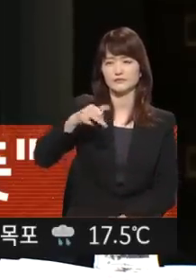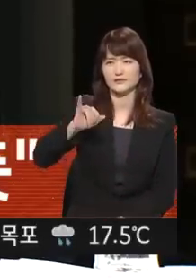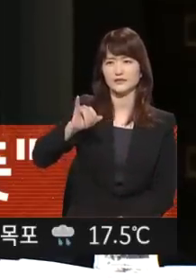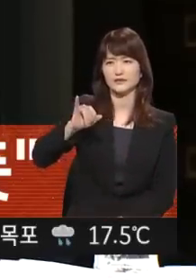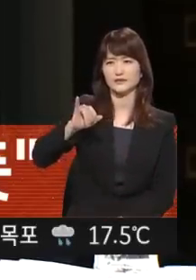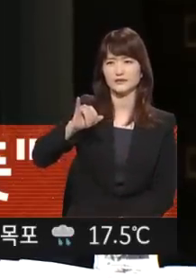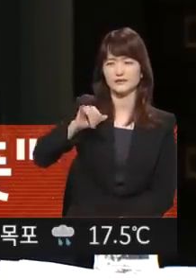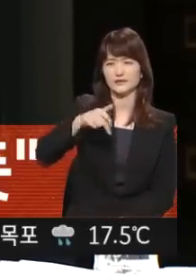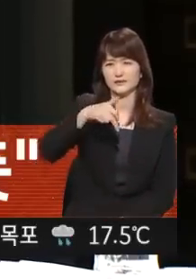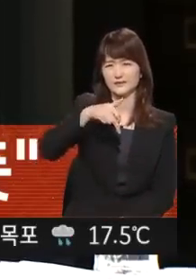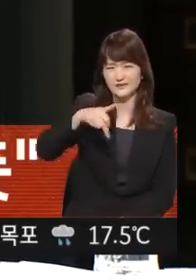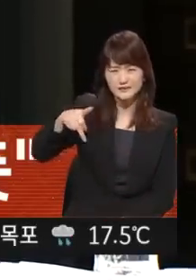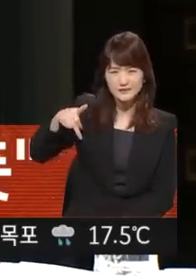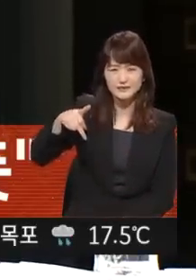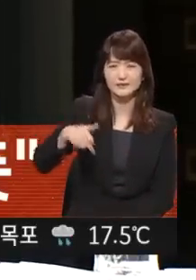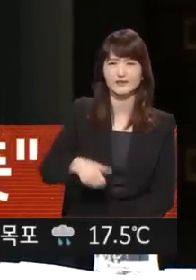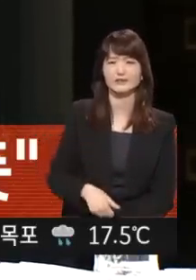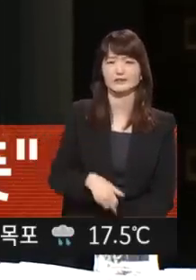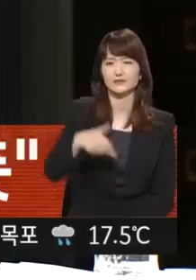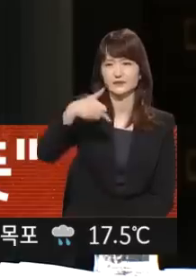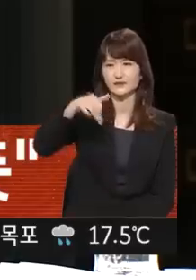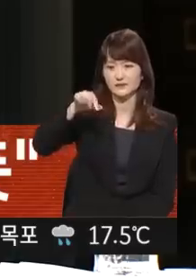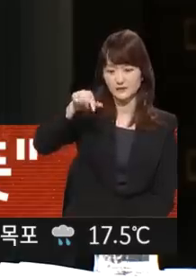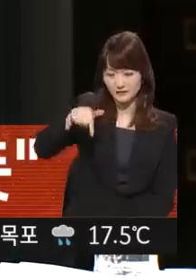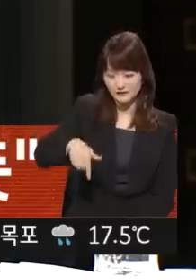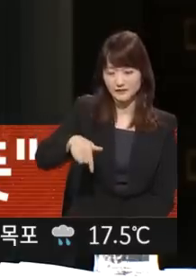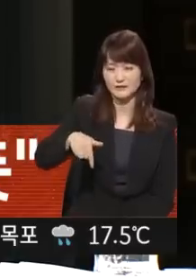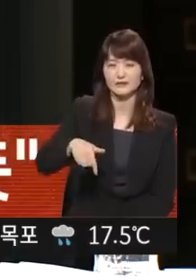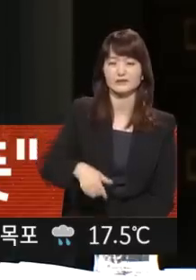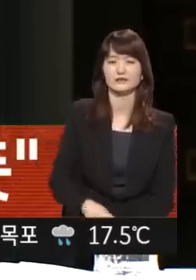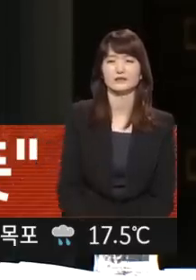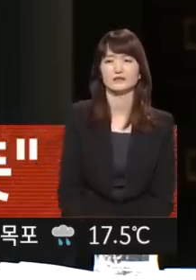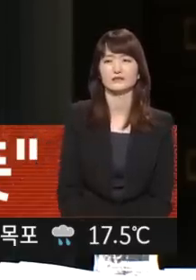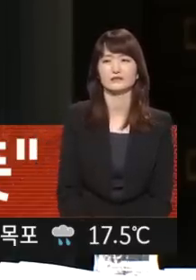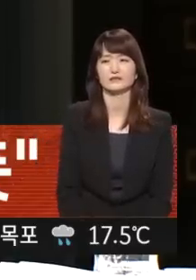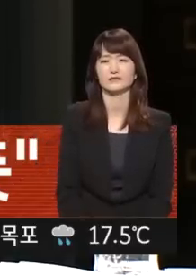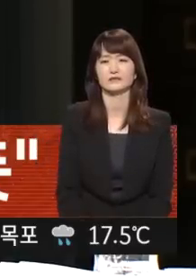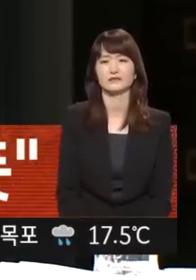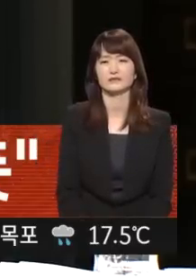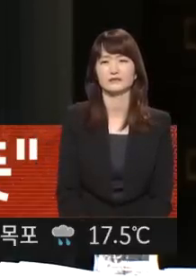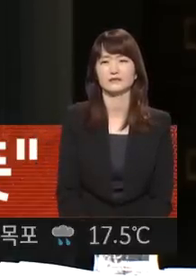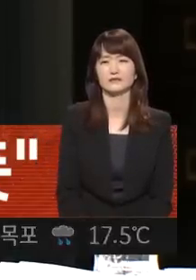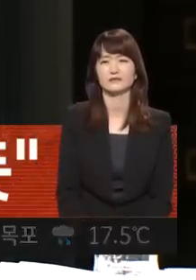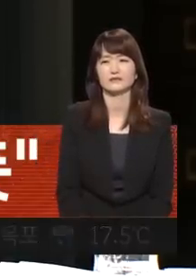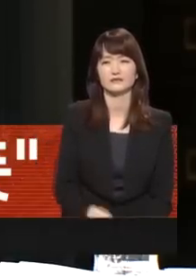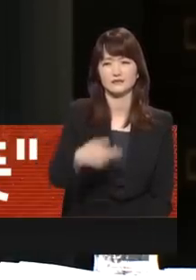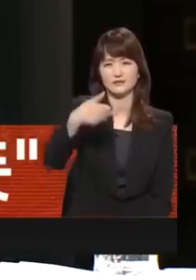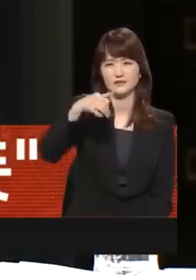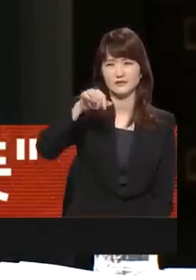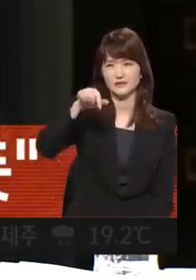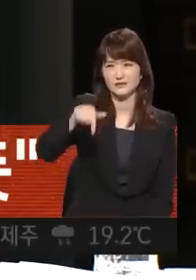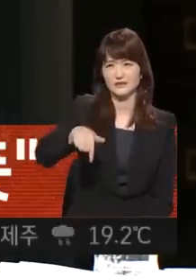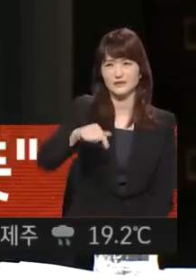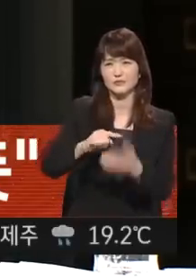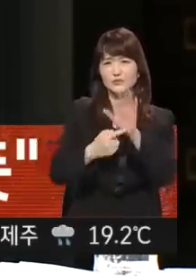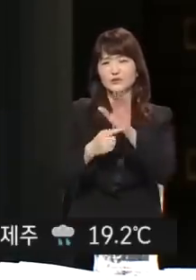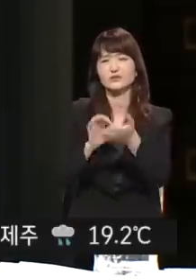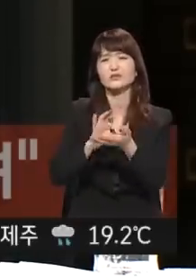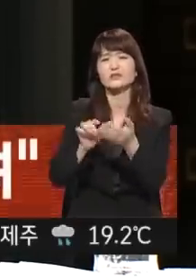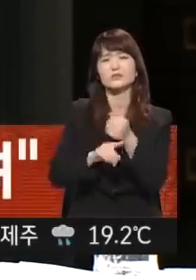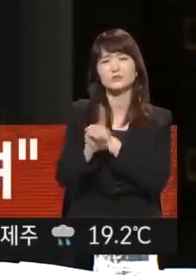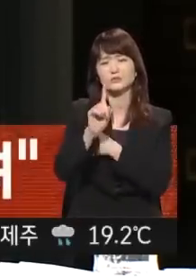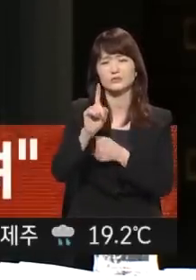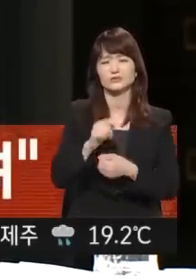그러니까 요즘 말로 크크크크 뭐 세상에 교주라는 사람이 그래도 어떻게 특이한 표현을 씁니까 진짜